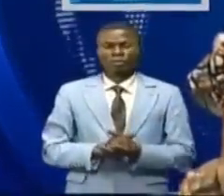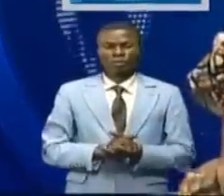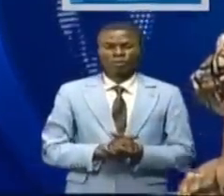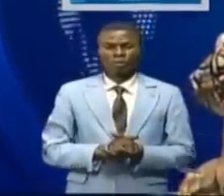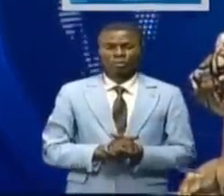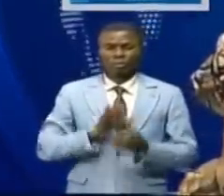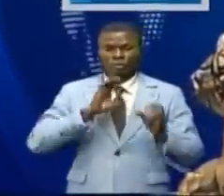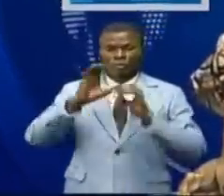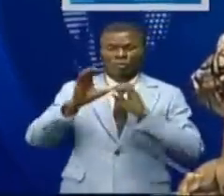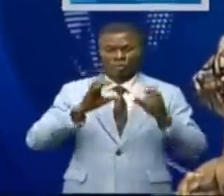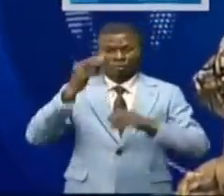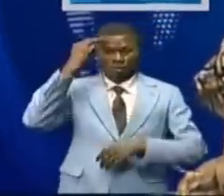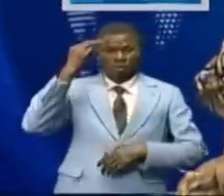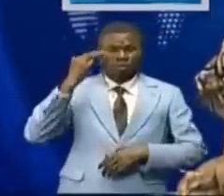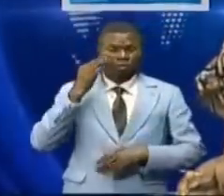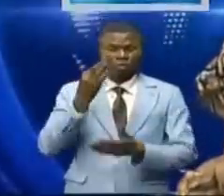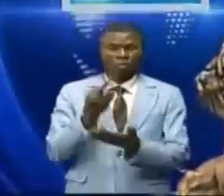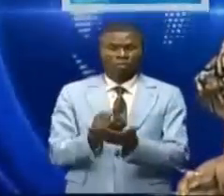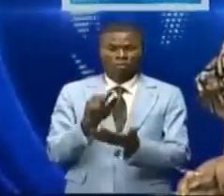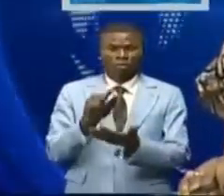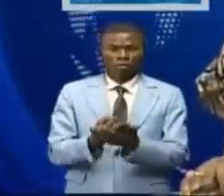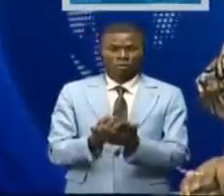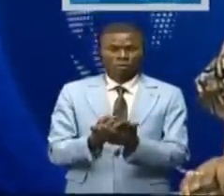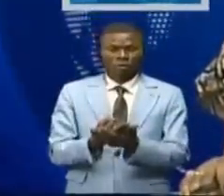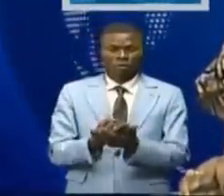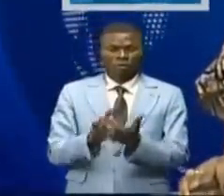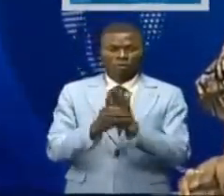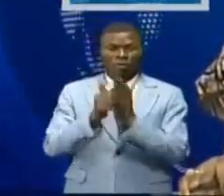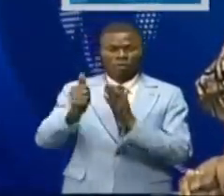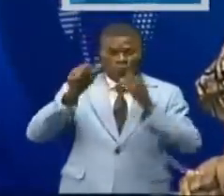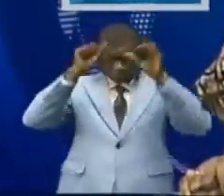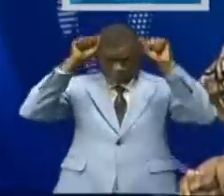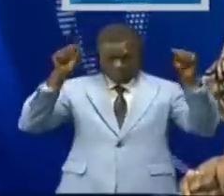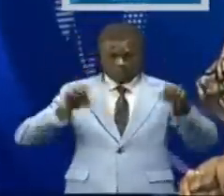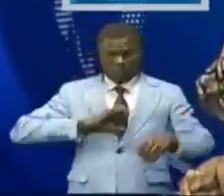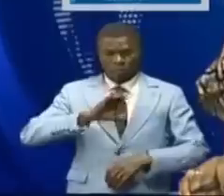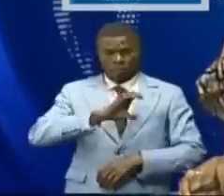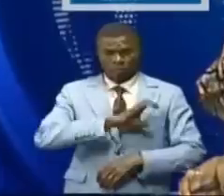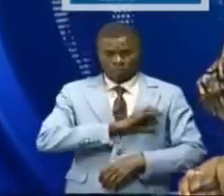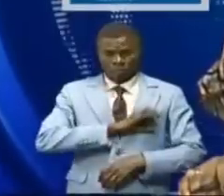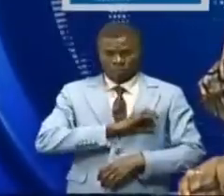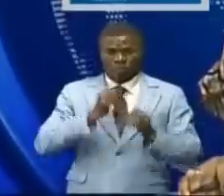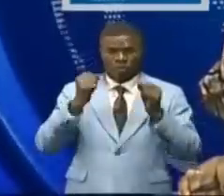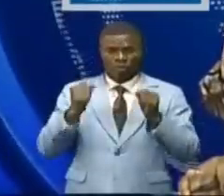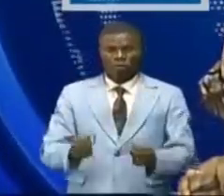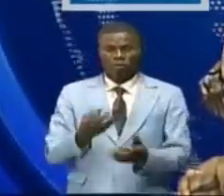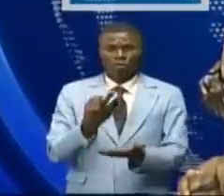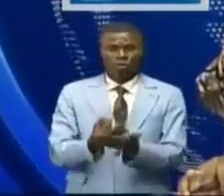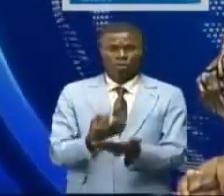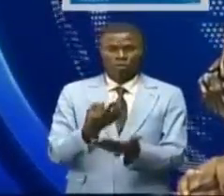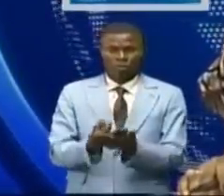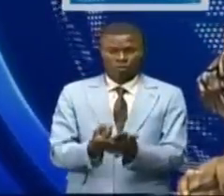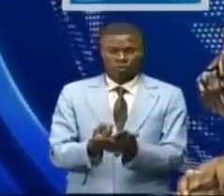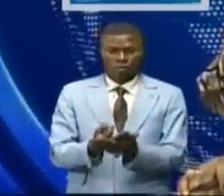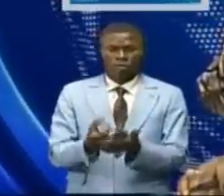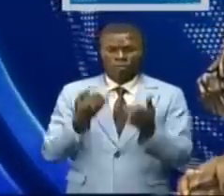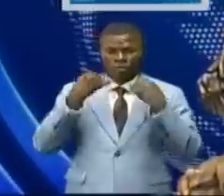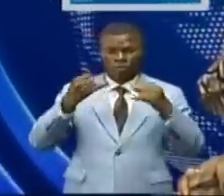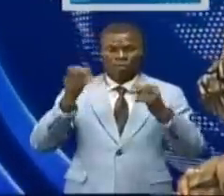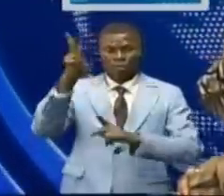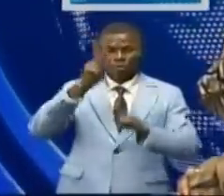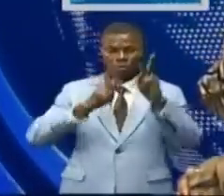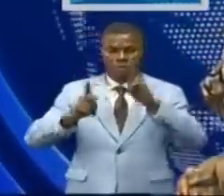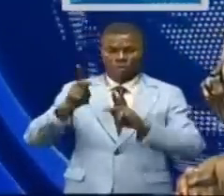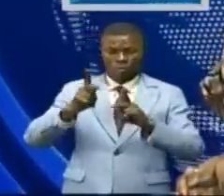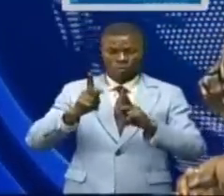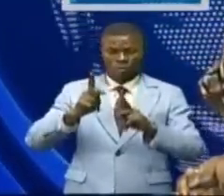Et ce communiqué, le ministre de Finances, en sa qualité du président du comité de stabilité financière, informe le public